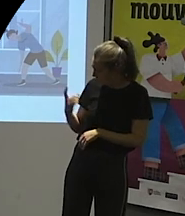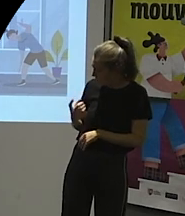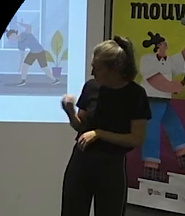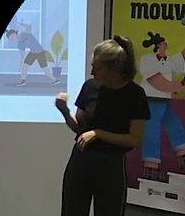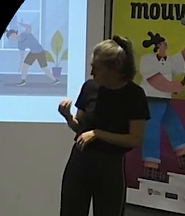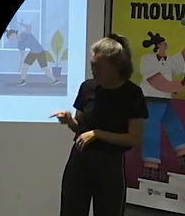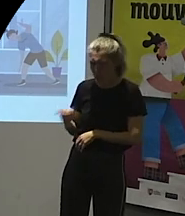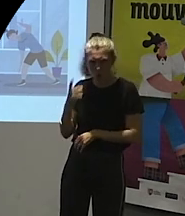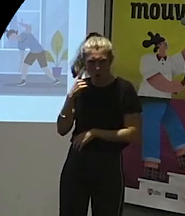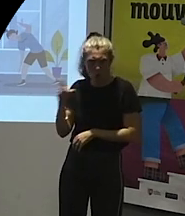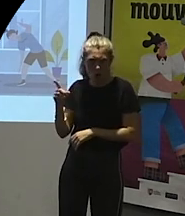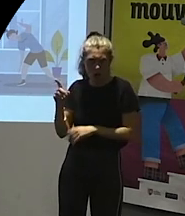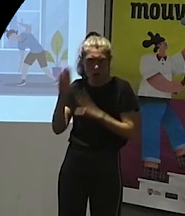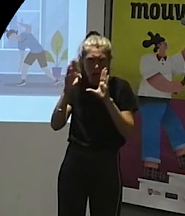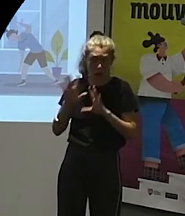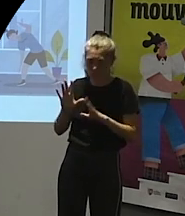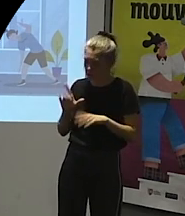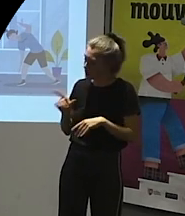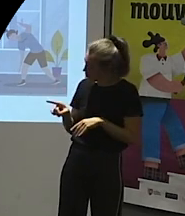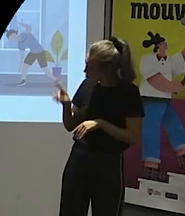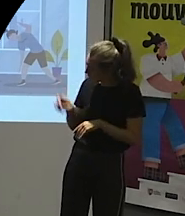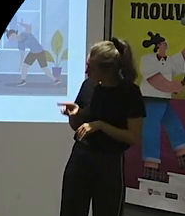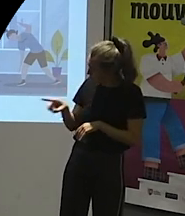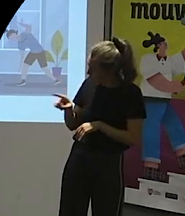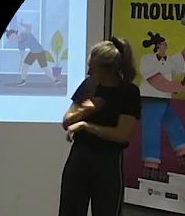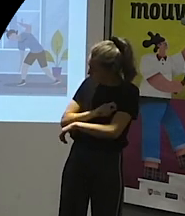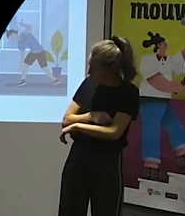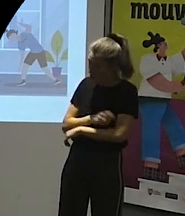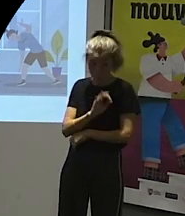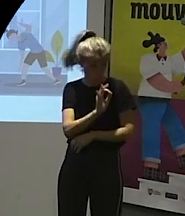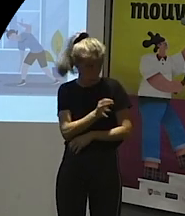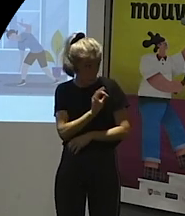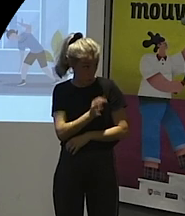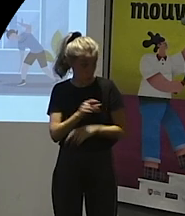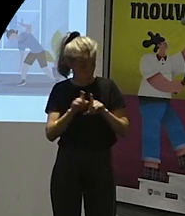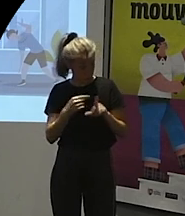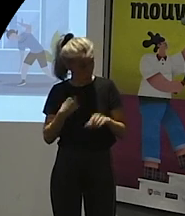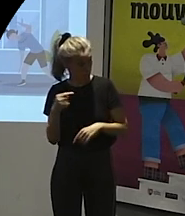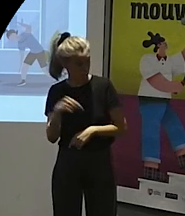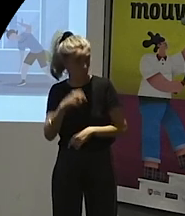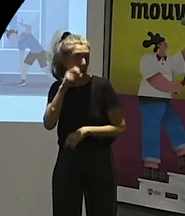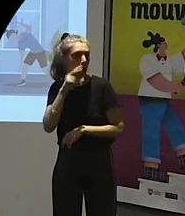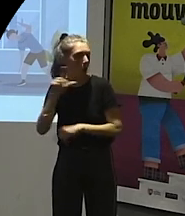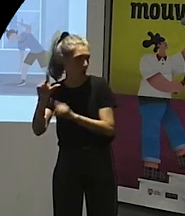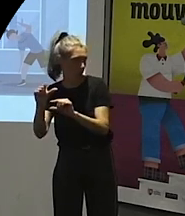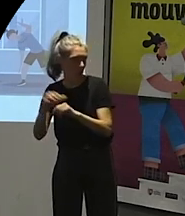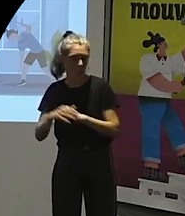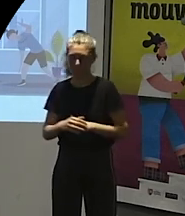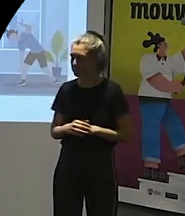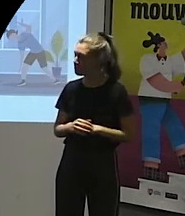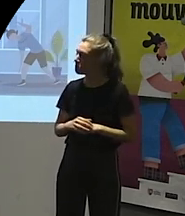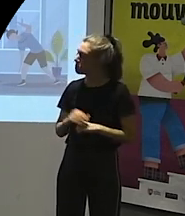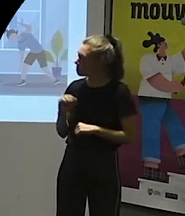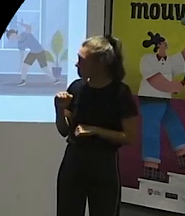venait d'Alsace. J'ai dit, tu fais du sport? Oui. Et puis elle me dit, je suis avec mes parents, je suis une dame qui sont venus. Et à